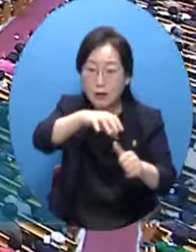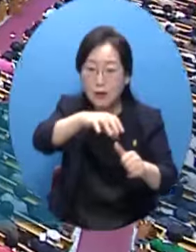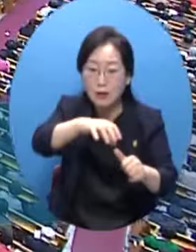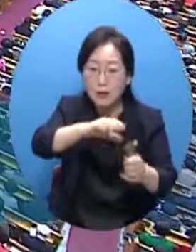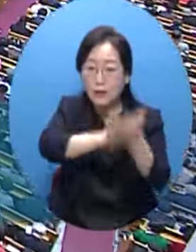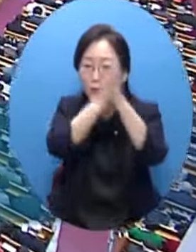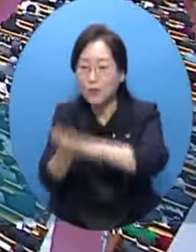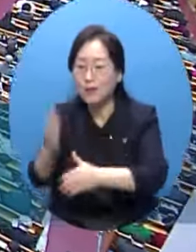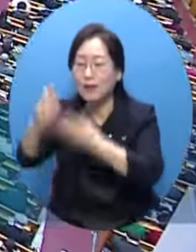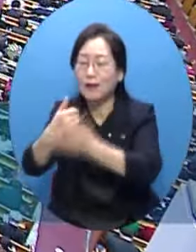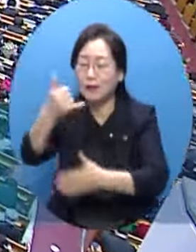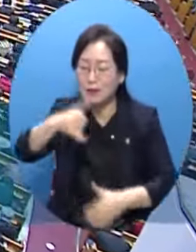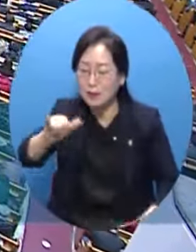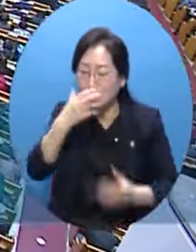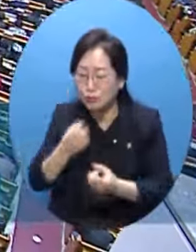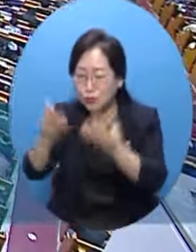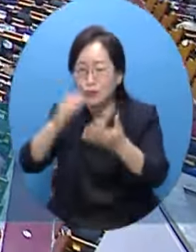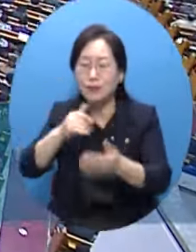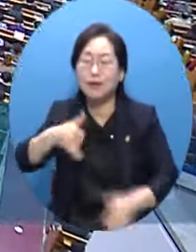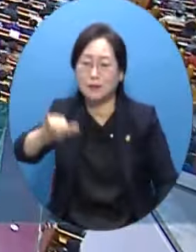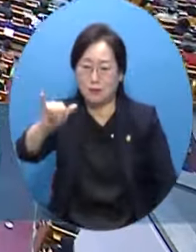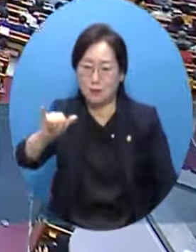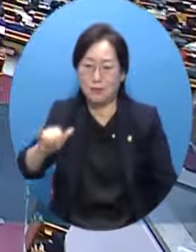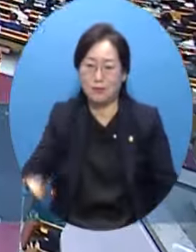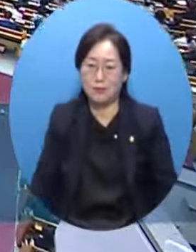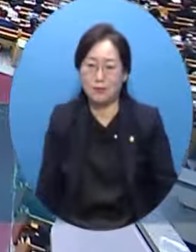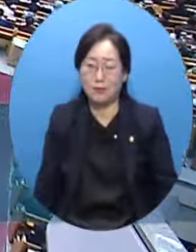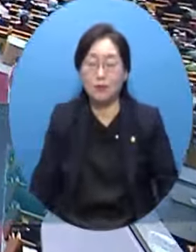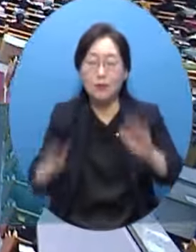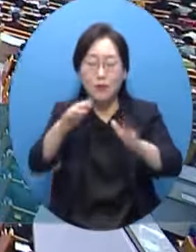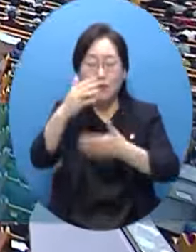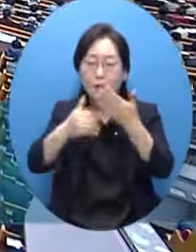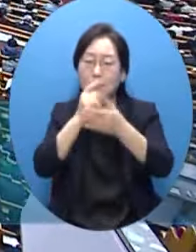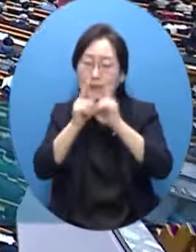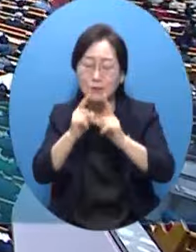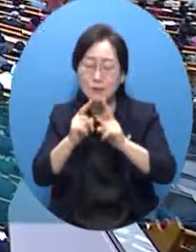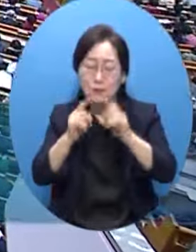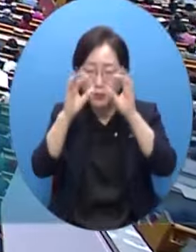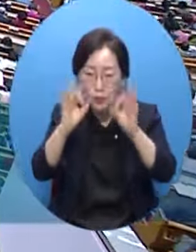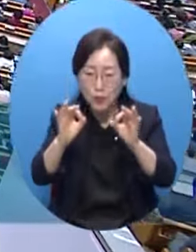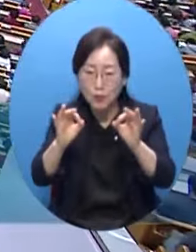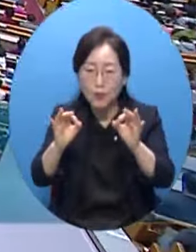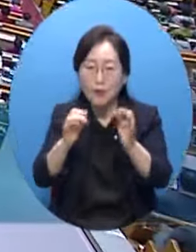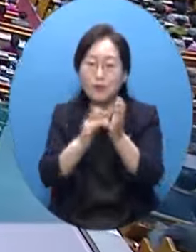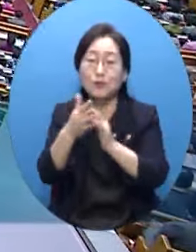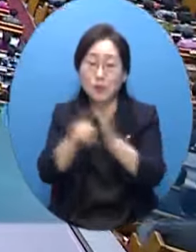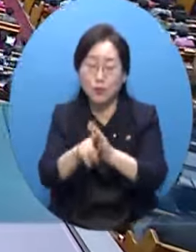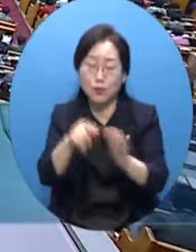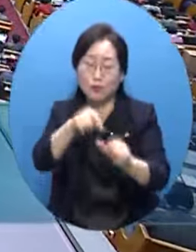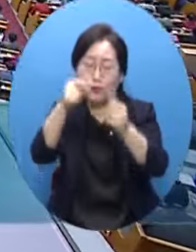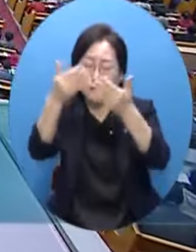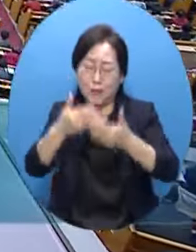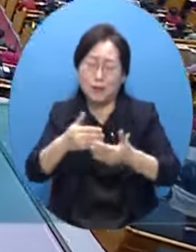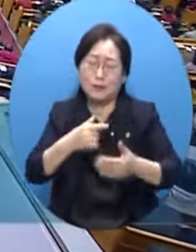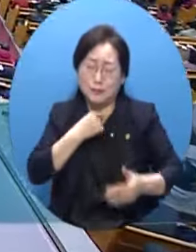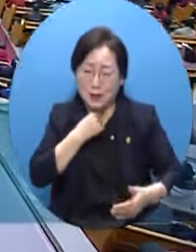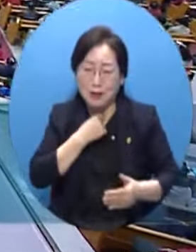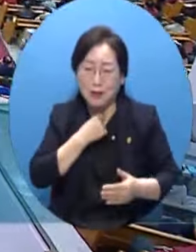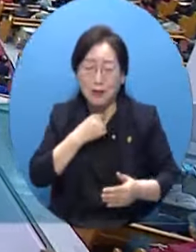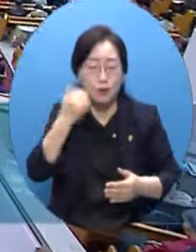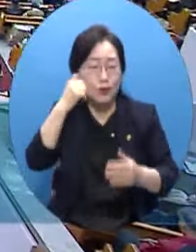하나님의 자녀로, 축복의 자녀로 바뀌어지게 됩니다. 오늘 말씀 듣고 예수님을 영접하기 원하시는 분, 구원의 확신을 갖기 원하시는 분, 오늘 인도받고